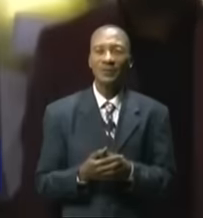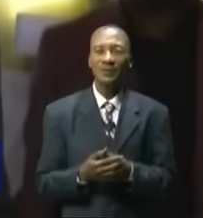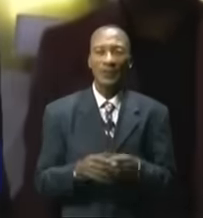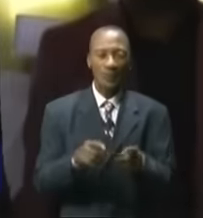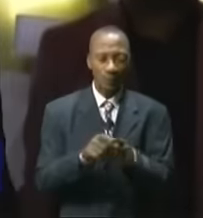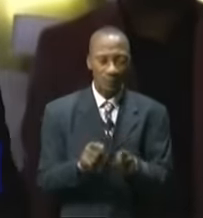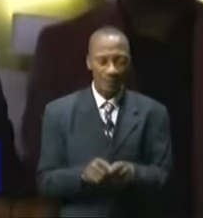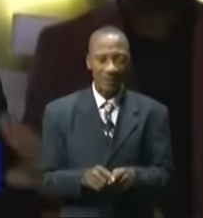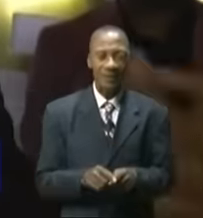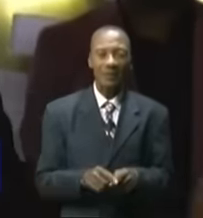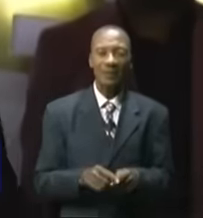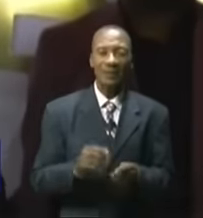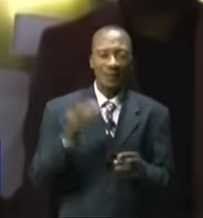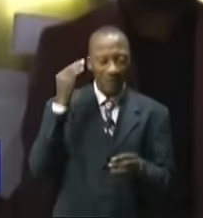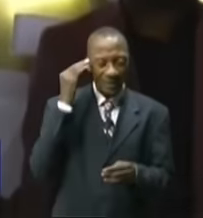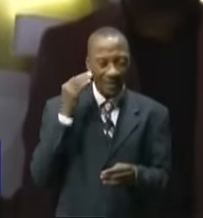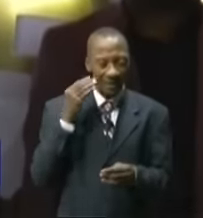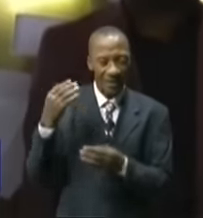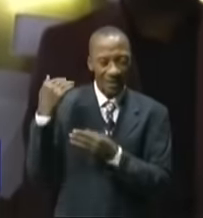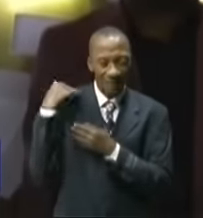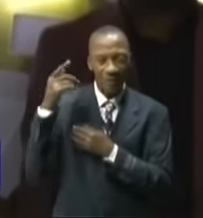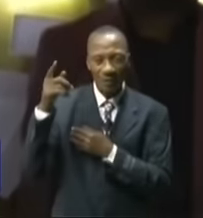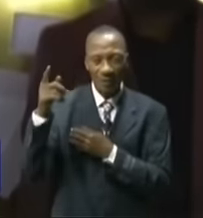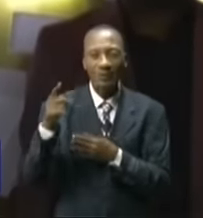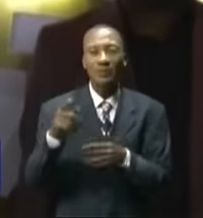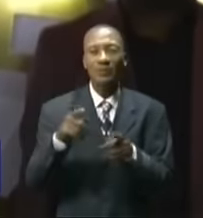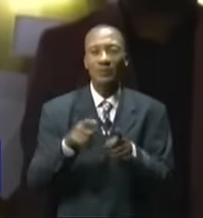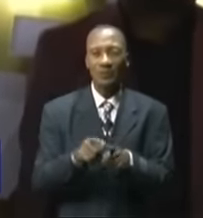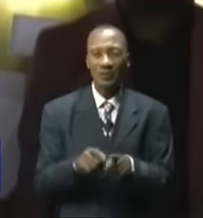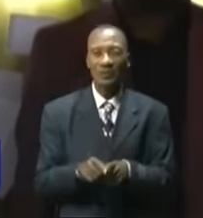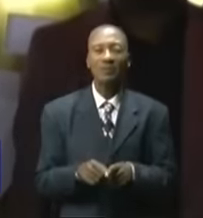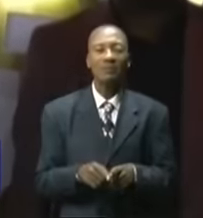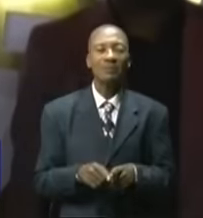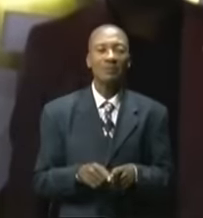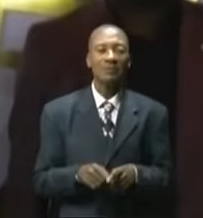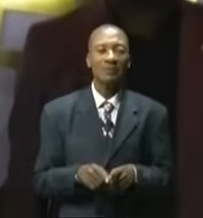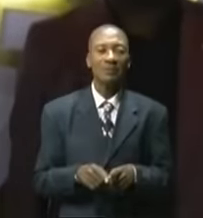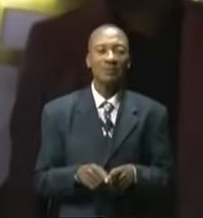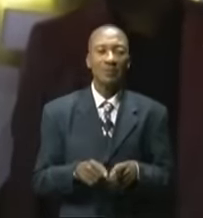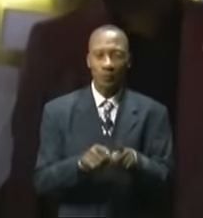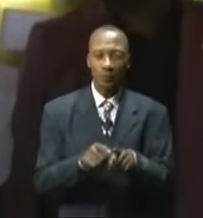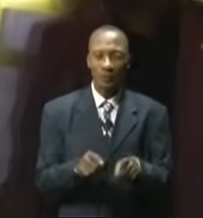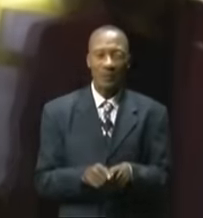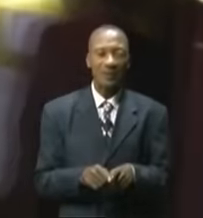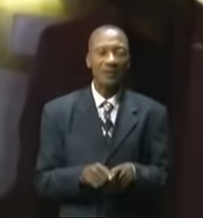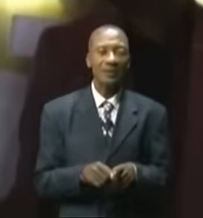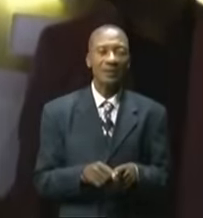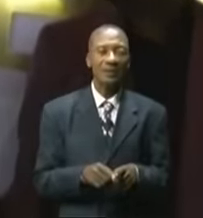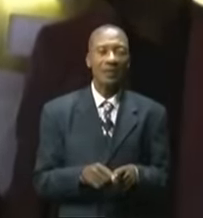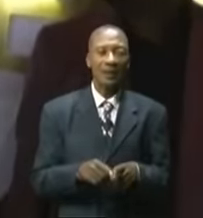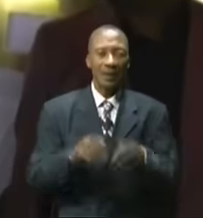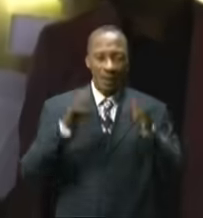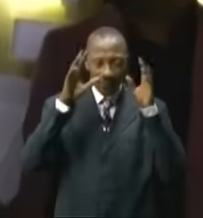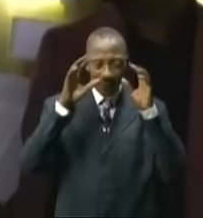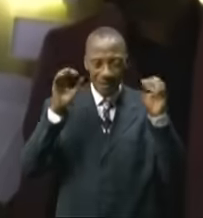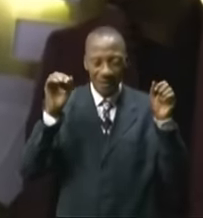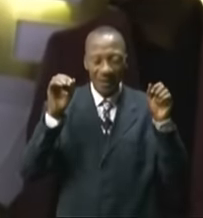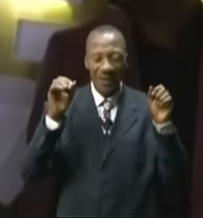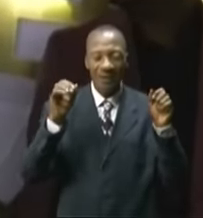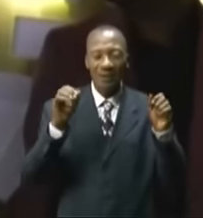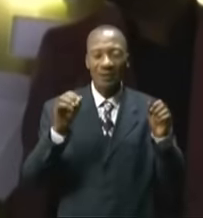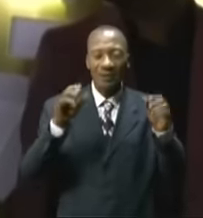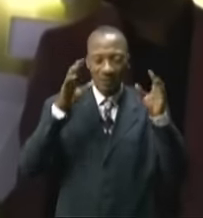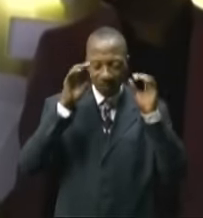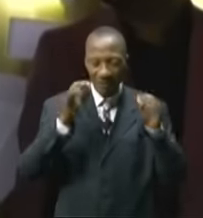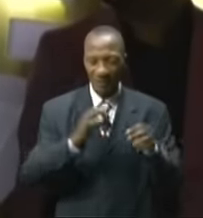nationale, et à travers la haute autorité du commandant suprême des forces armées de la République, le chef de l'État. Et nous avons exhorté